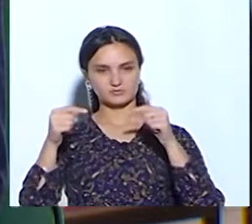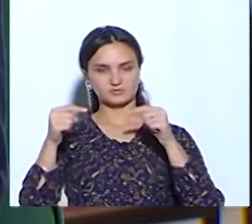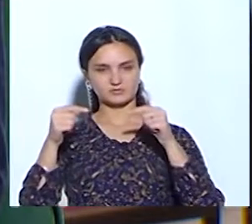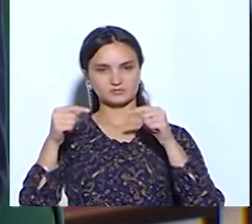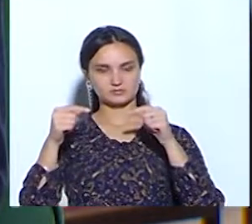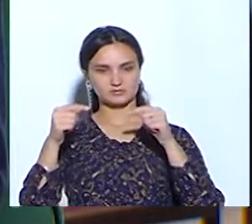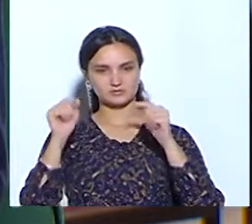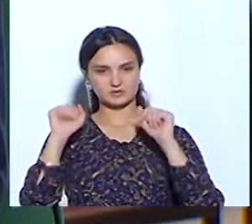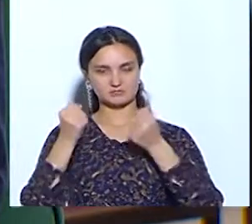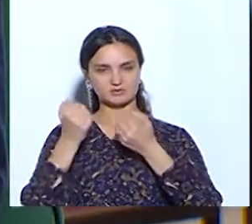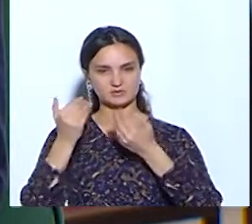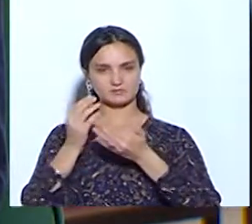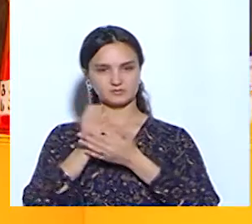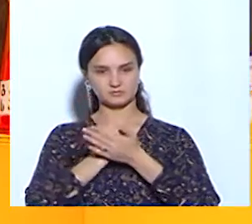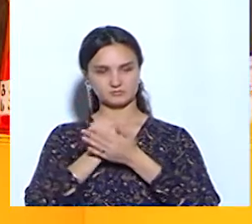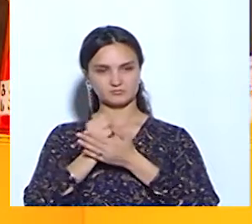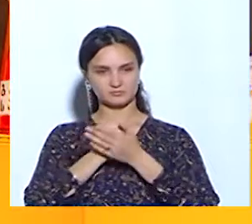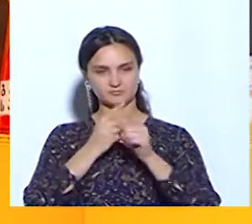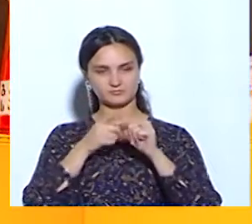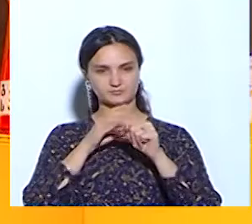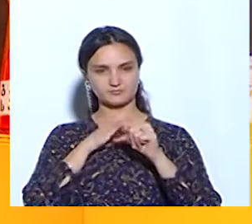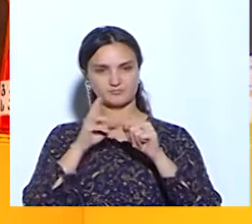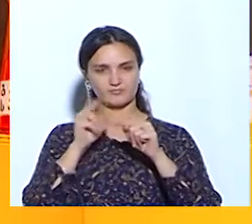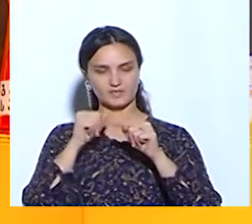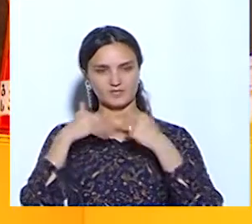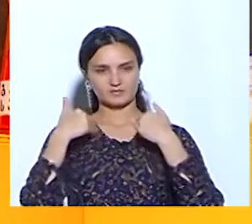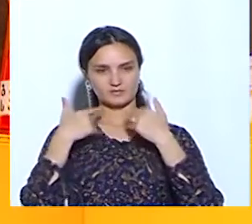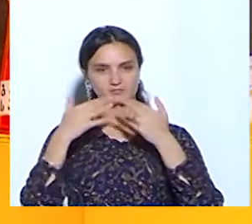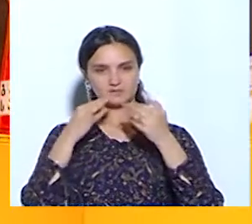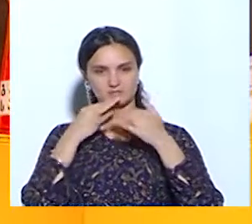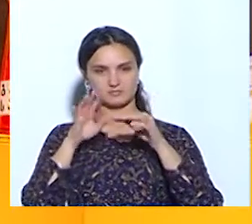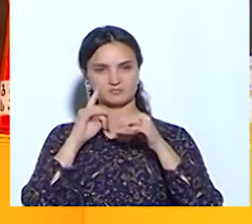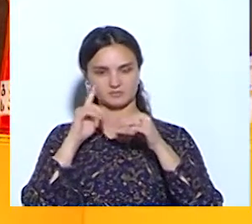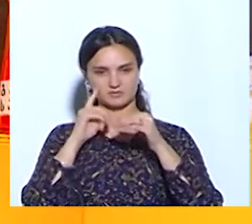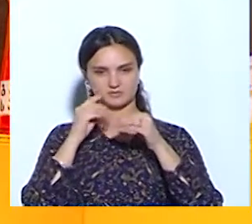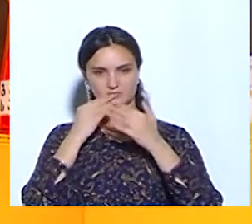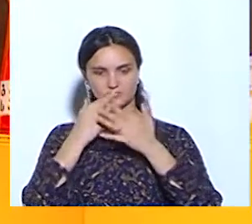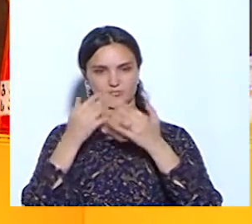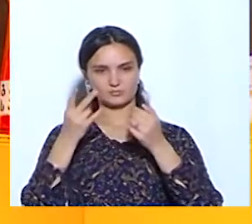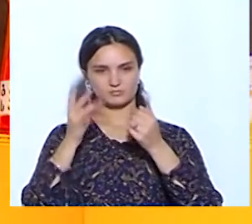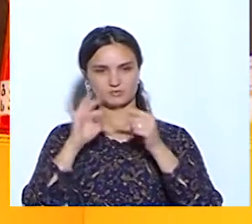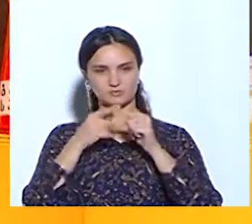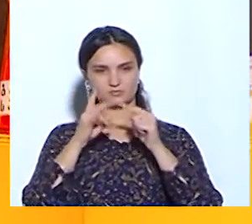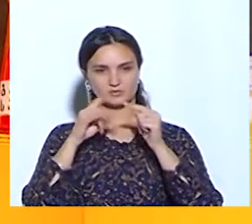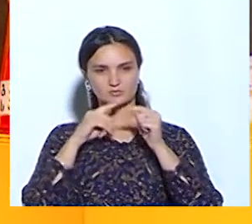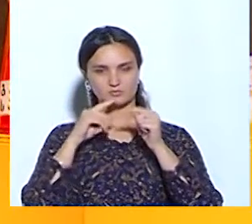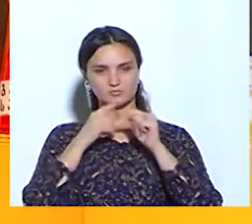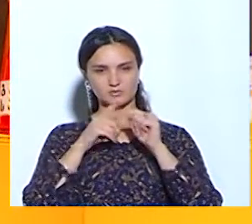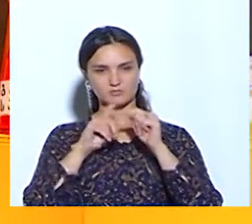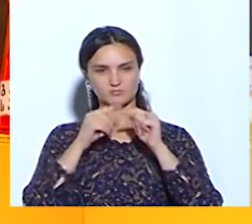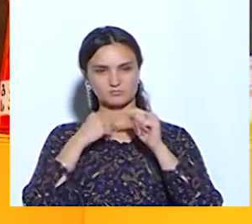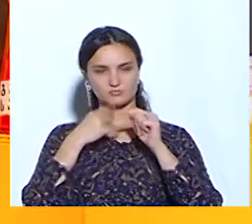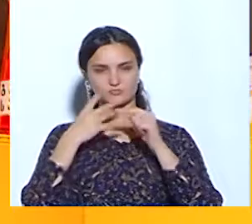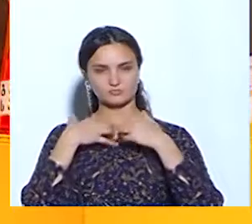მარაგის მომზადება. ზამთრისთვის ის გამორჩეულად მდიდარია კავიტამინით, ისევე როგორც ნებისმიერი მწვანე პროდუქტი. მაგრამ უნდა გავითვალისწინოთ ის, რომ თუ